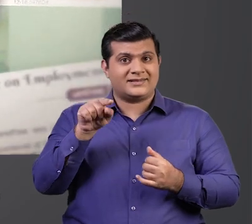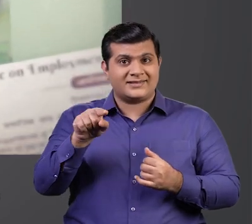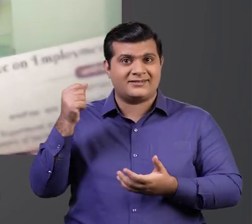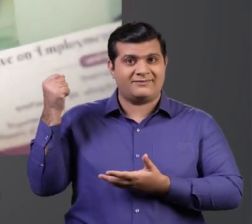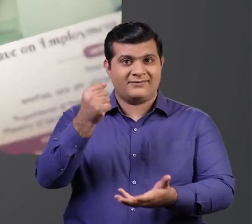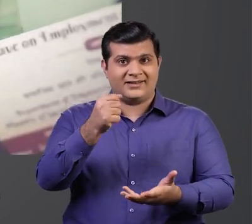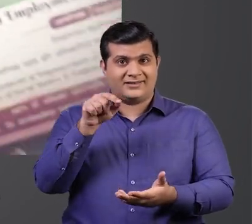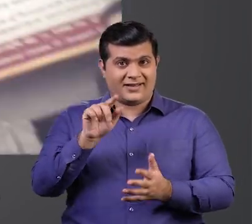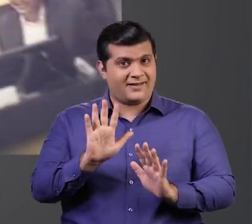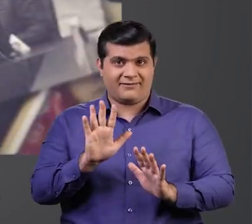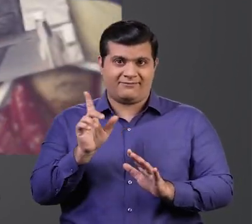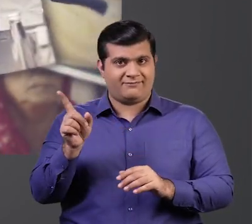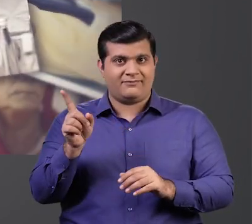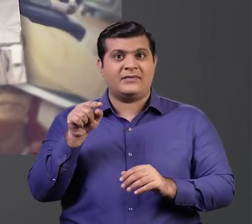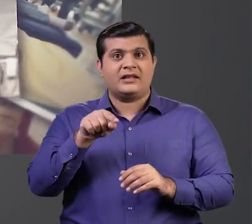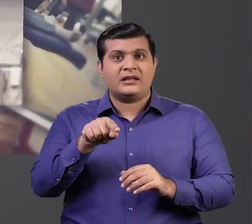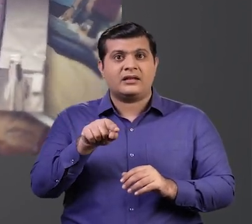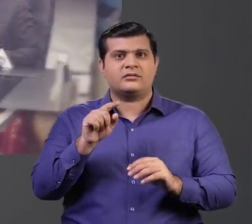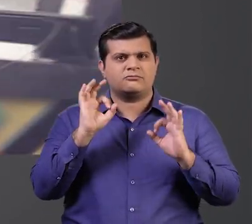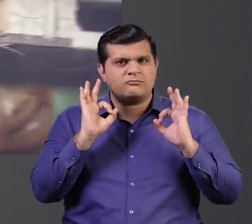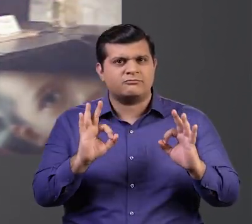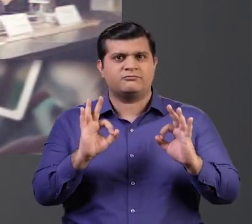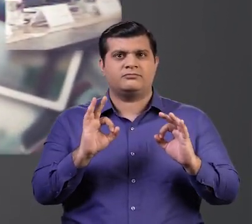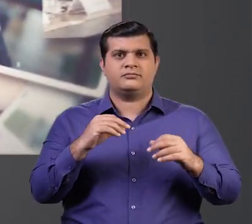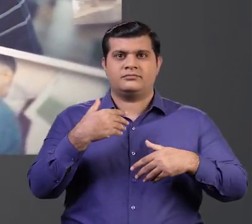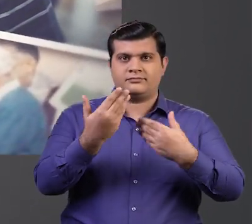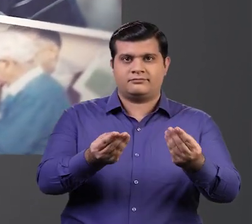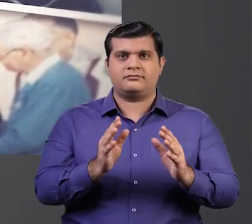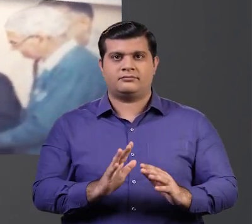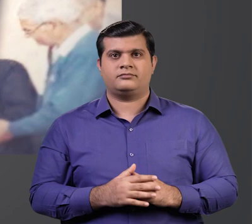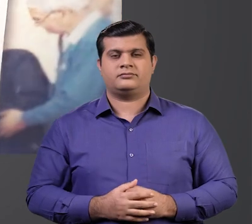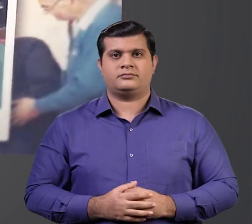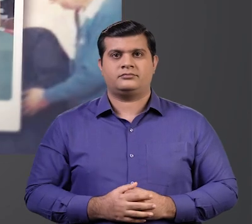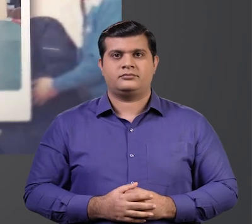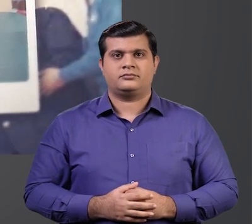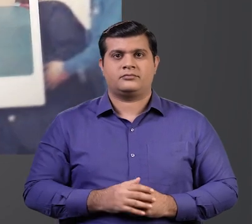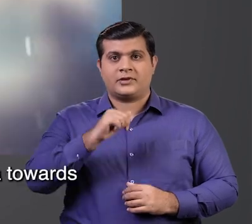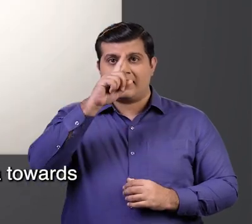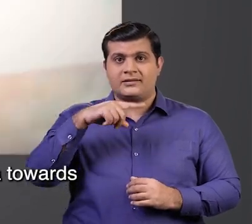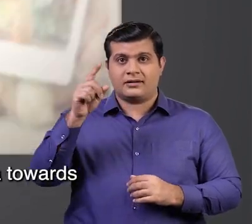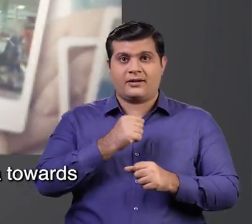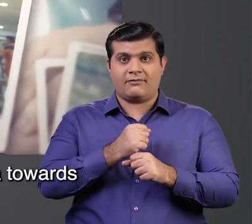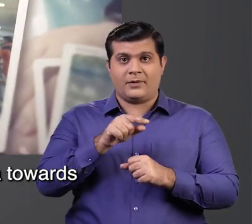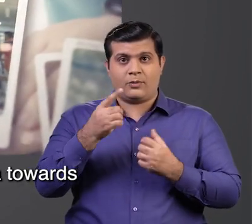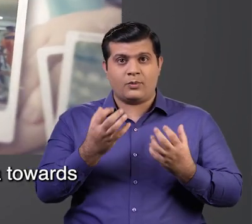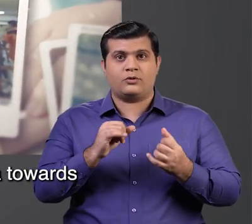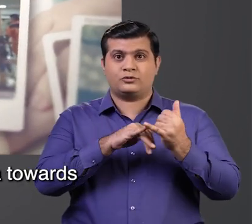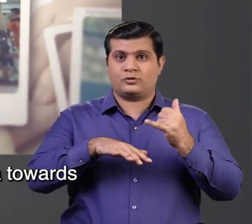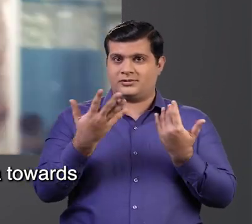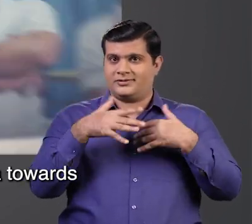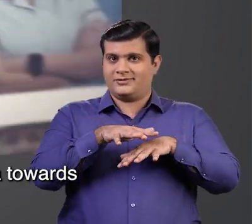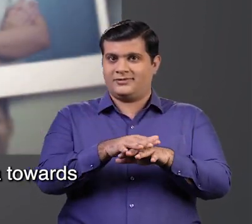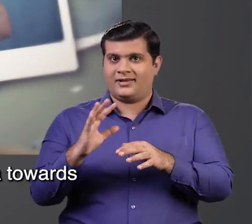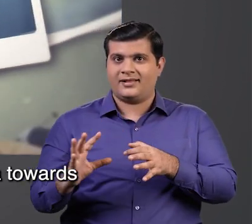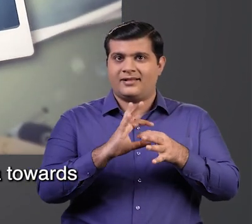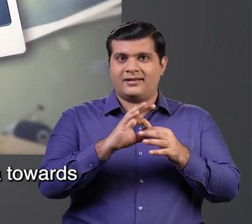ISIC को दी जा रही वित्तीय सहायता इस ओर उठाया गया एक अभिनव कदम है। भारत